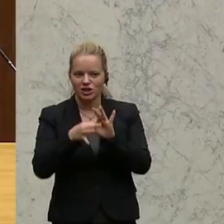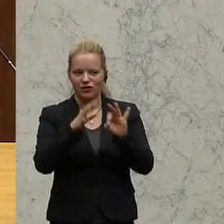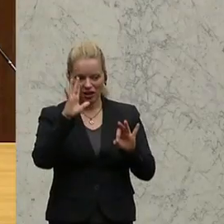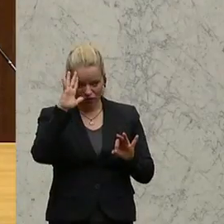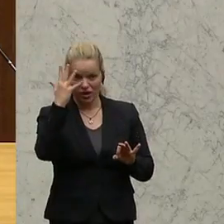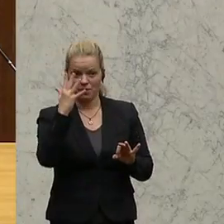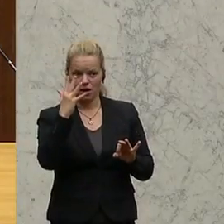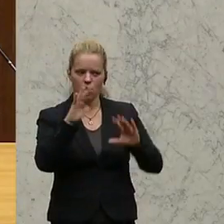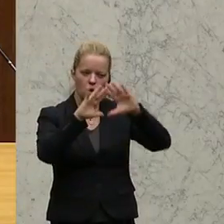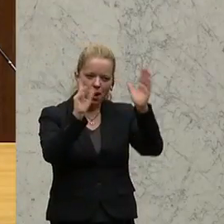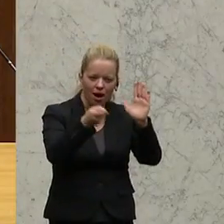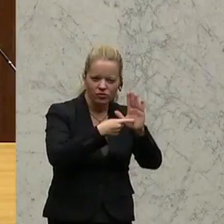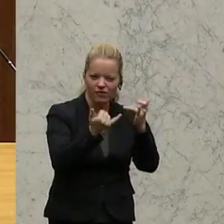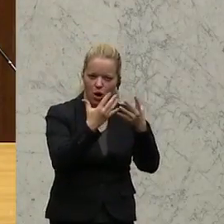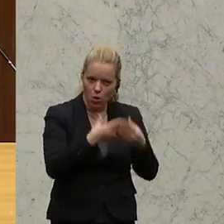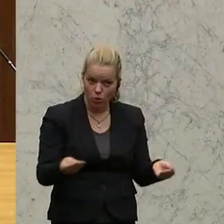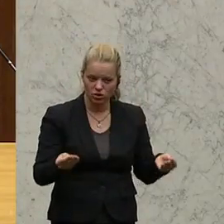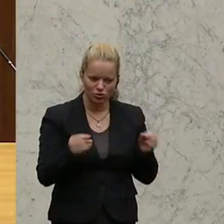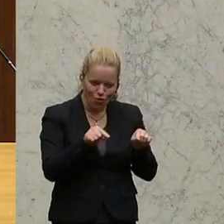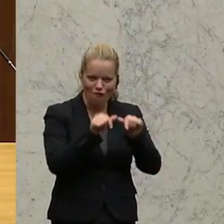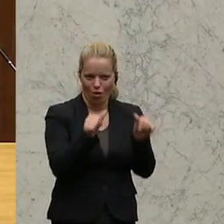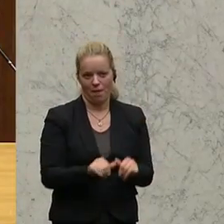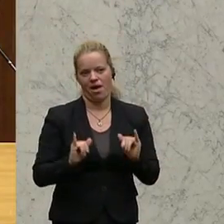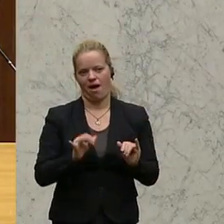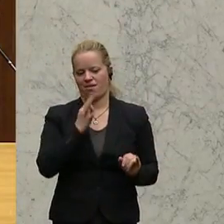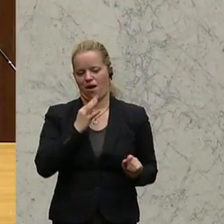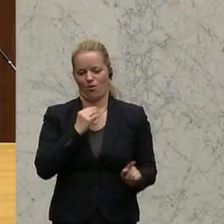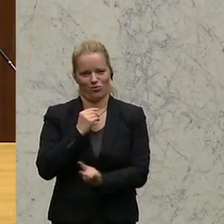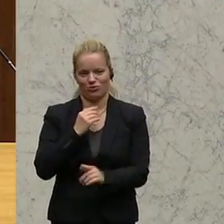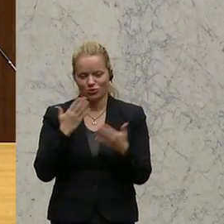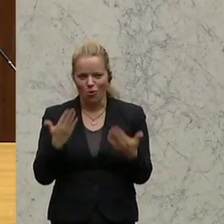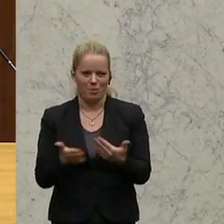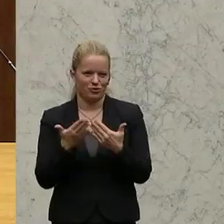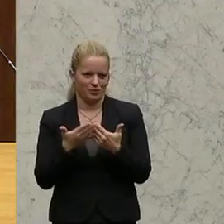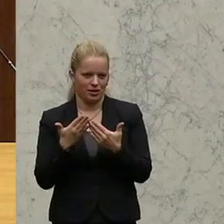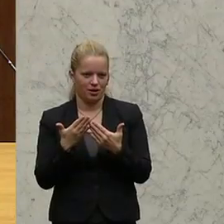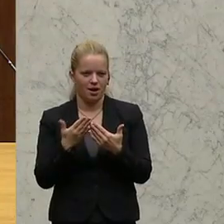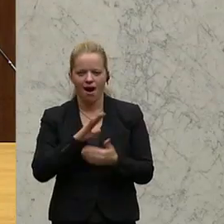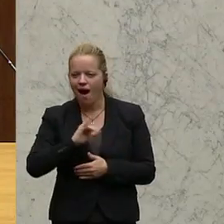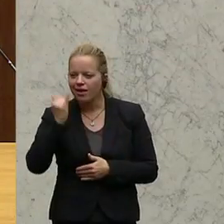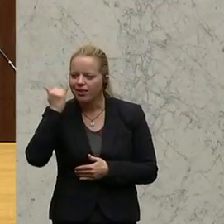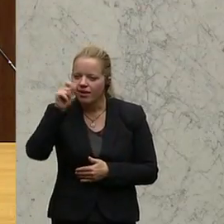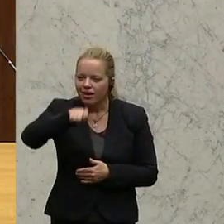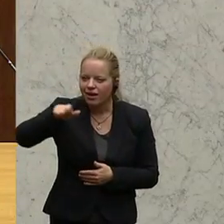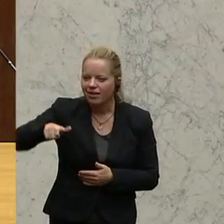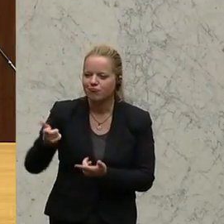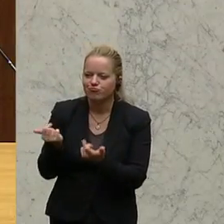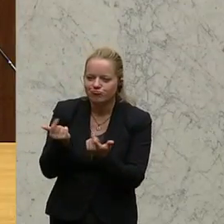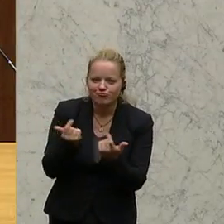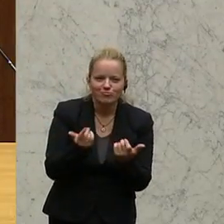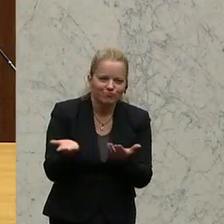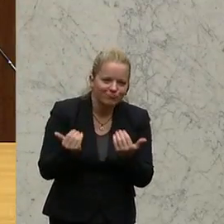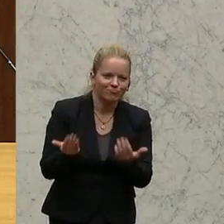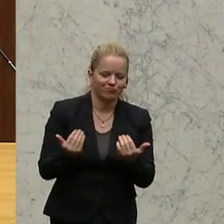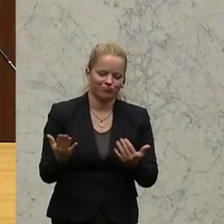Beitrag zur Lösung globaler Herausforderungen. Ja, genau das ist es. Holen wir alle Ideen rein, schauen wir, was das